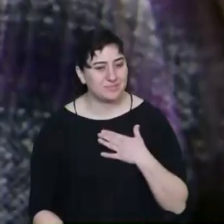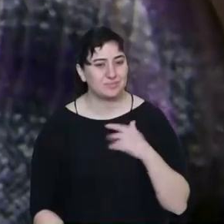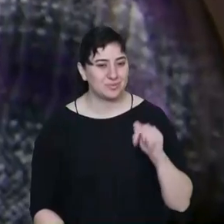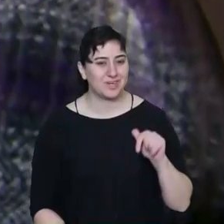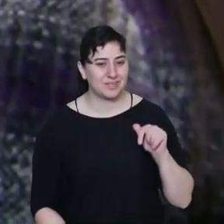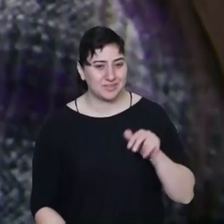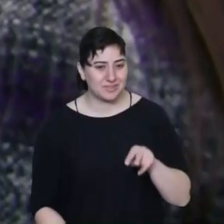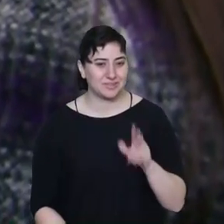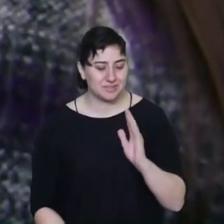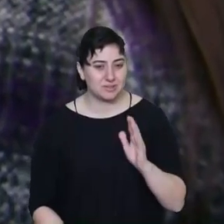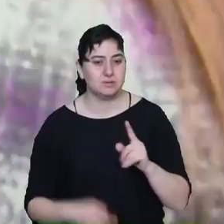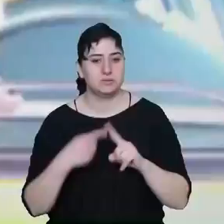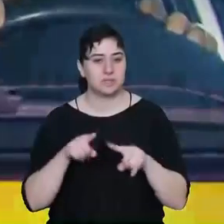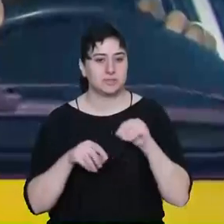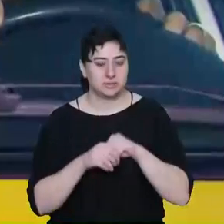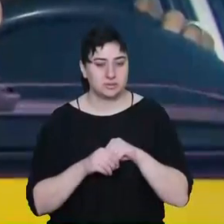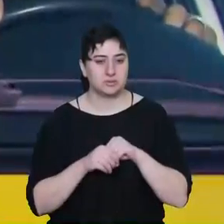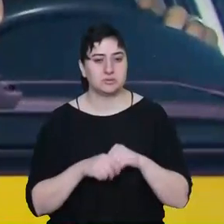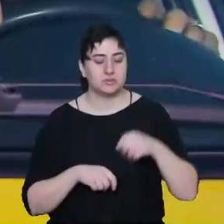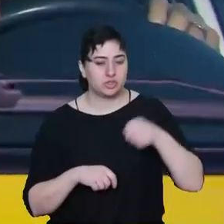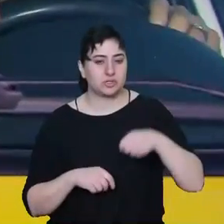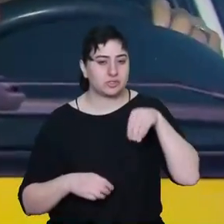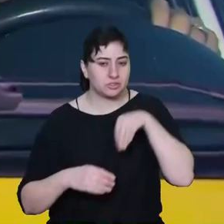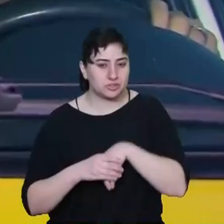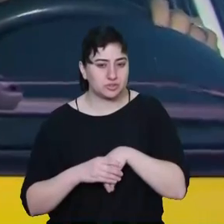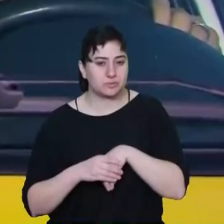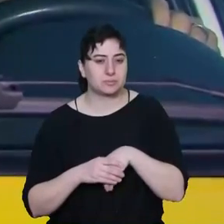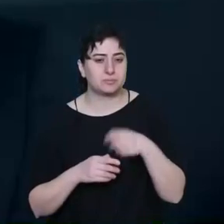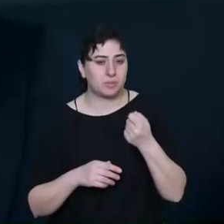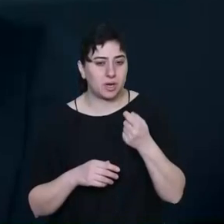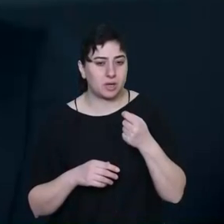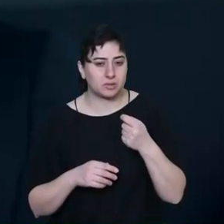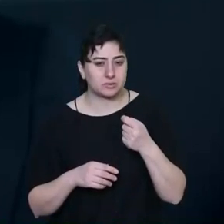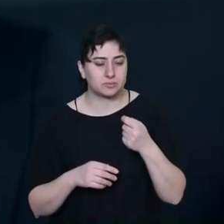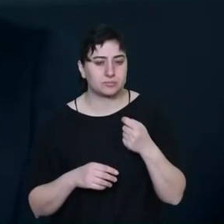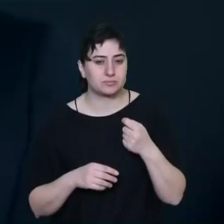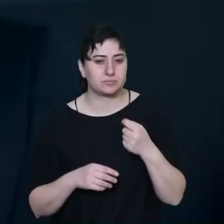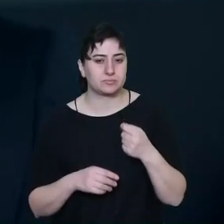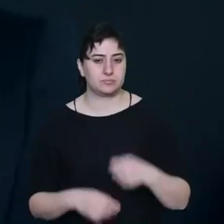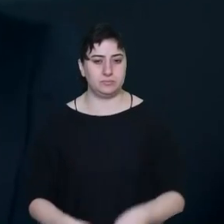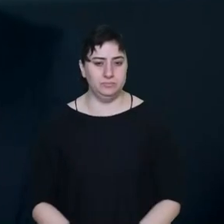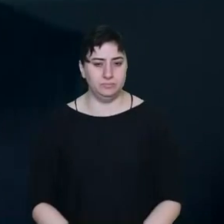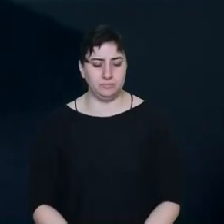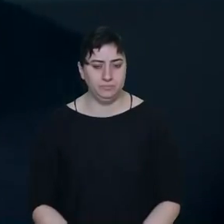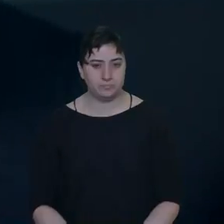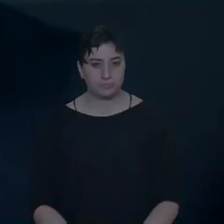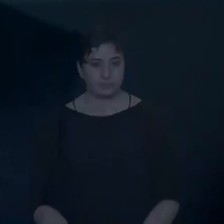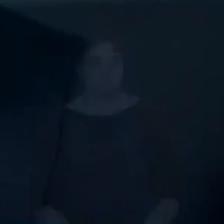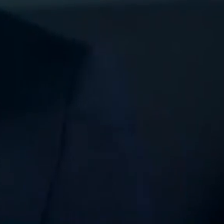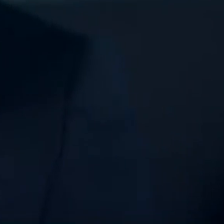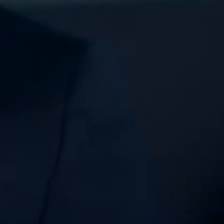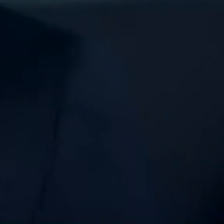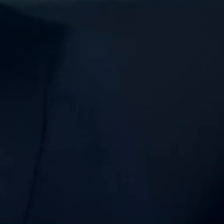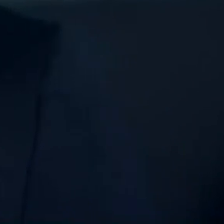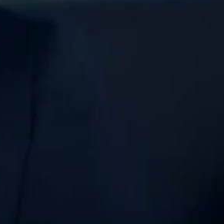gelirken taksideyken çantanın içindeki paraların arasına... Nurhan göz ucuyla taksi şoförüne bakarak